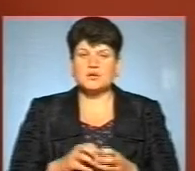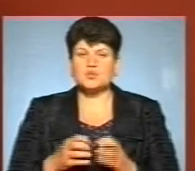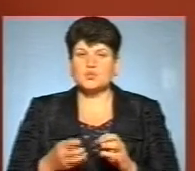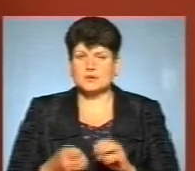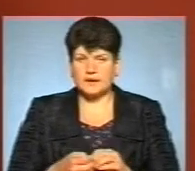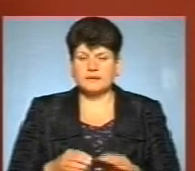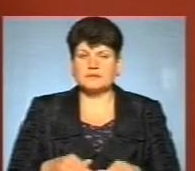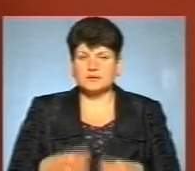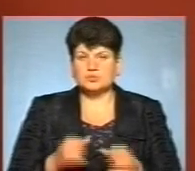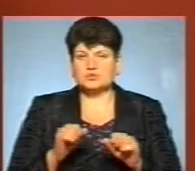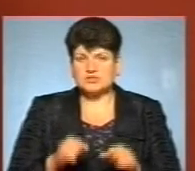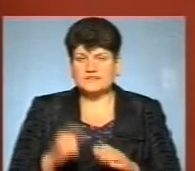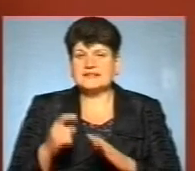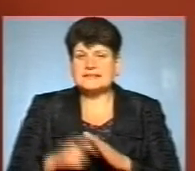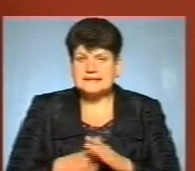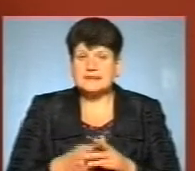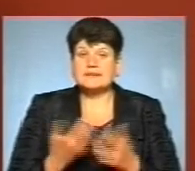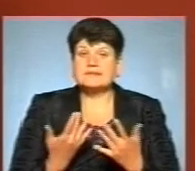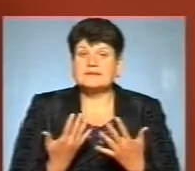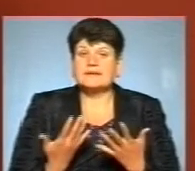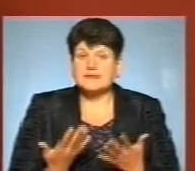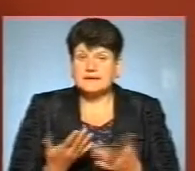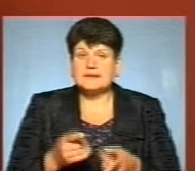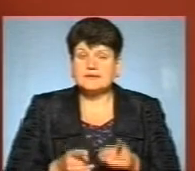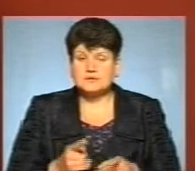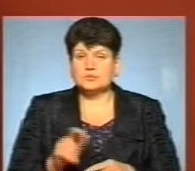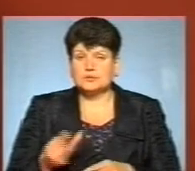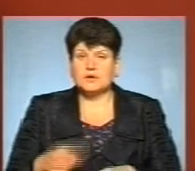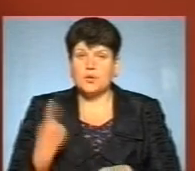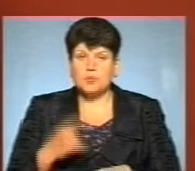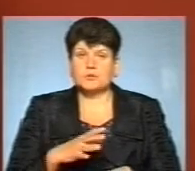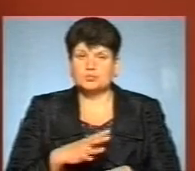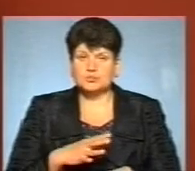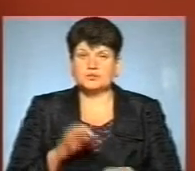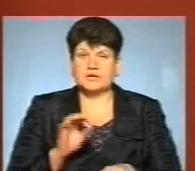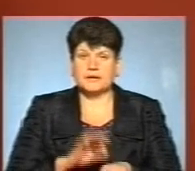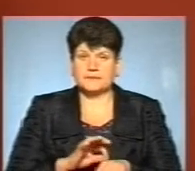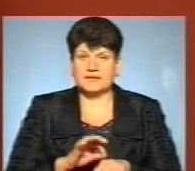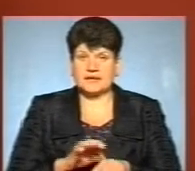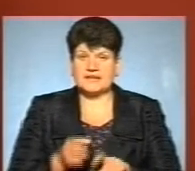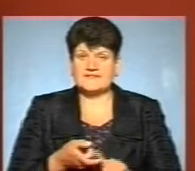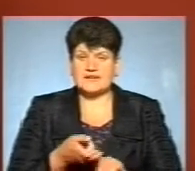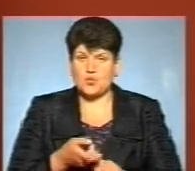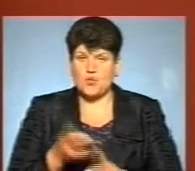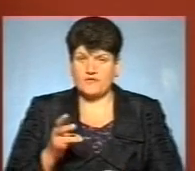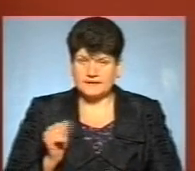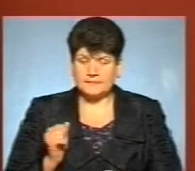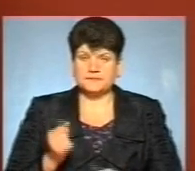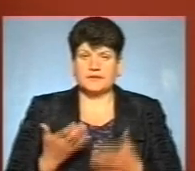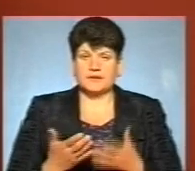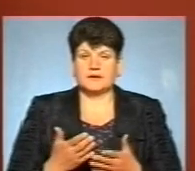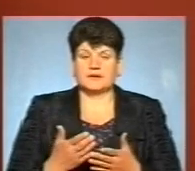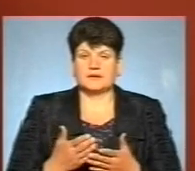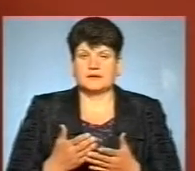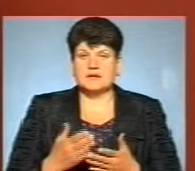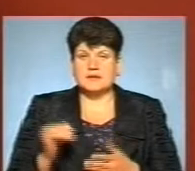змогу дізнатися, яка ж насправді кількість жителів області була інфікована, тобто перенесла цю